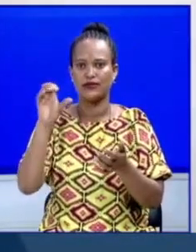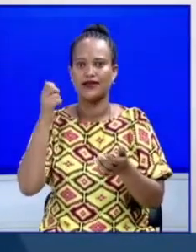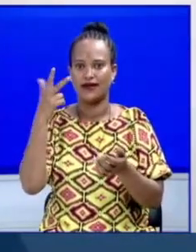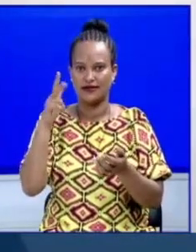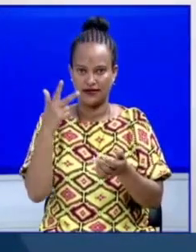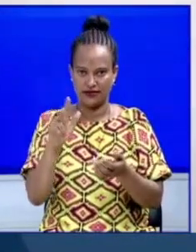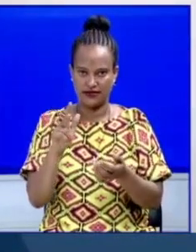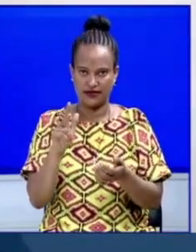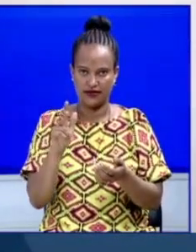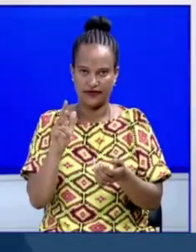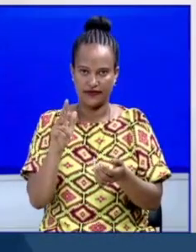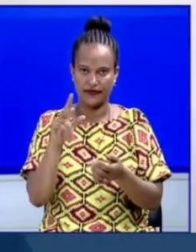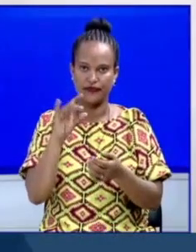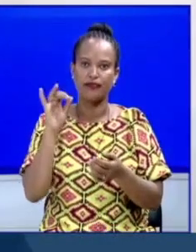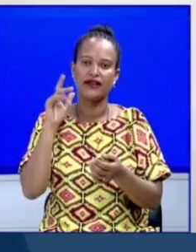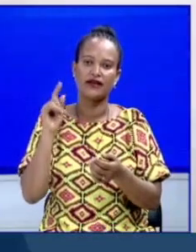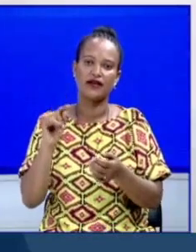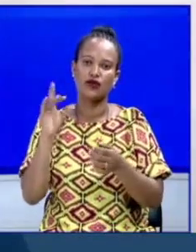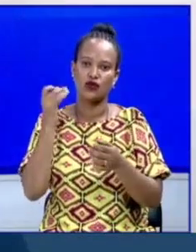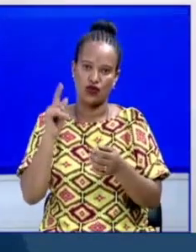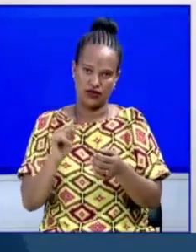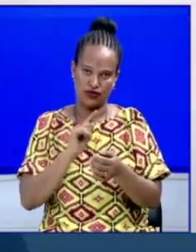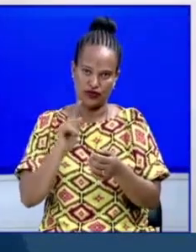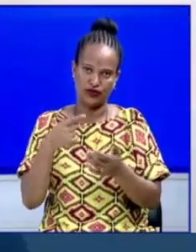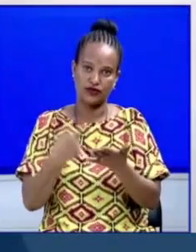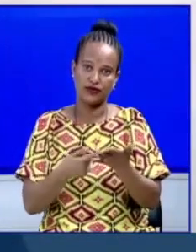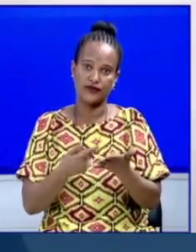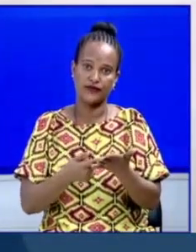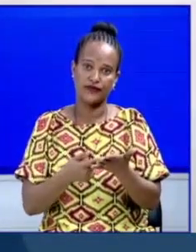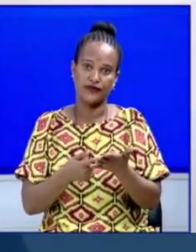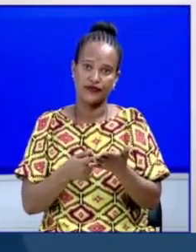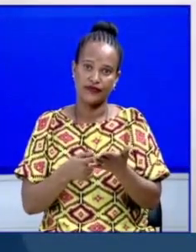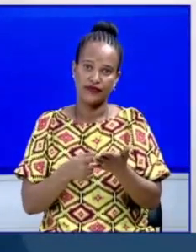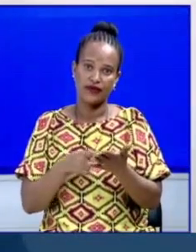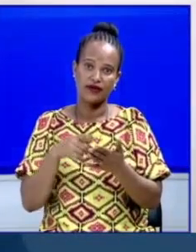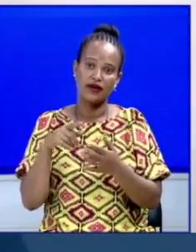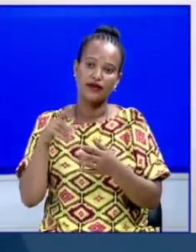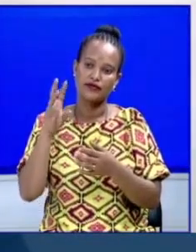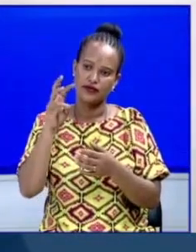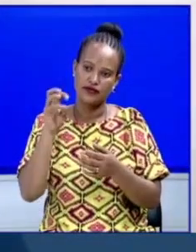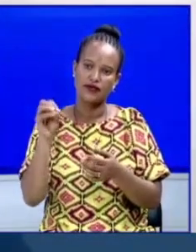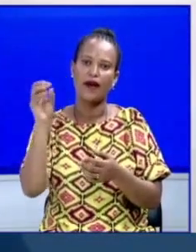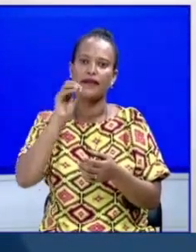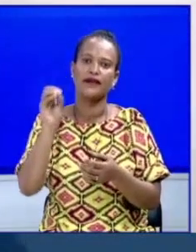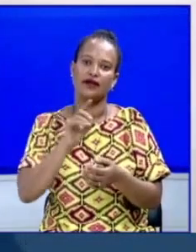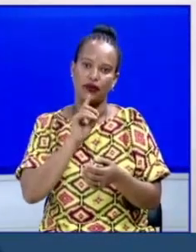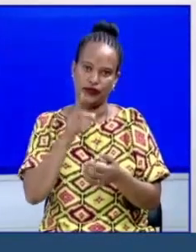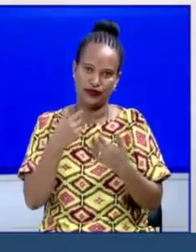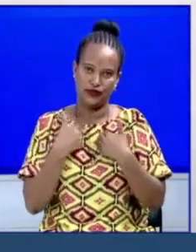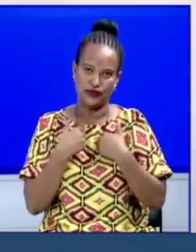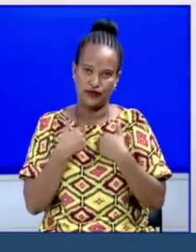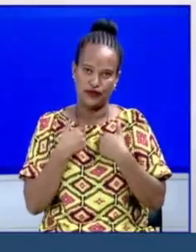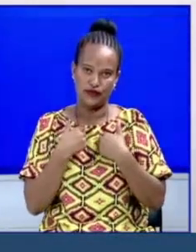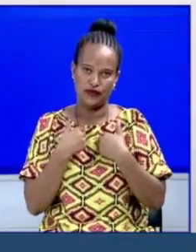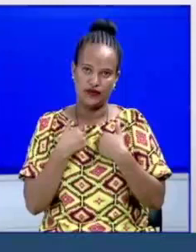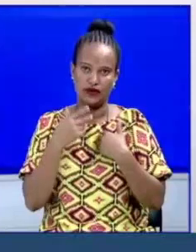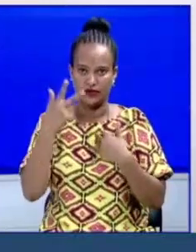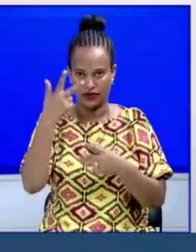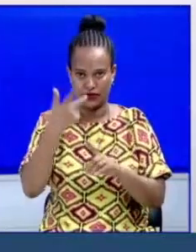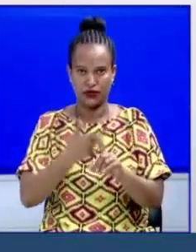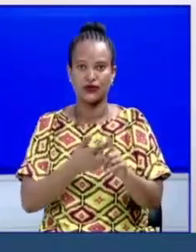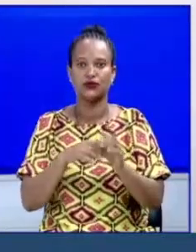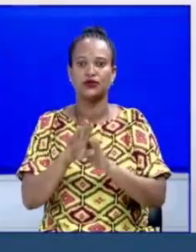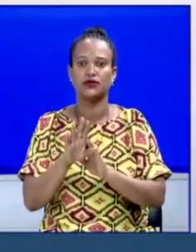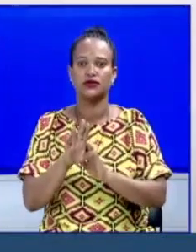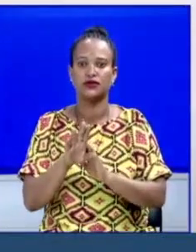59,513 ሜትሪክ ቶን እዩ። እዚ ካብቱ ዝተተለመሉ ናብ ከባቢ 60 ሚታዊ እዩ ዘሎ ማለት እዩ። ኣብ 3 ወር ሽ ማለት